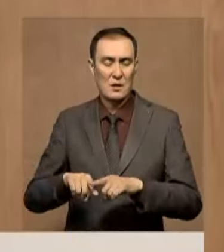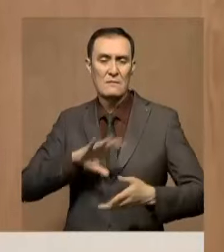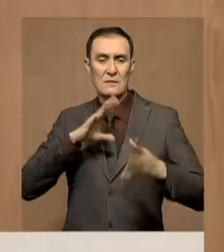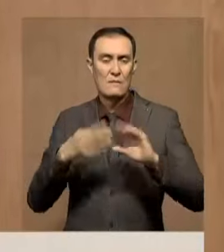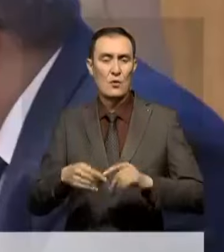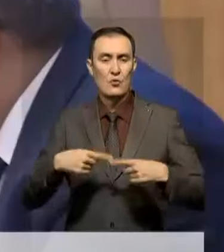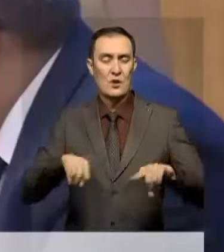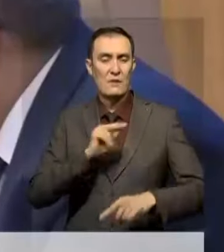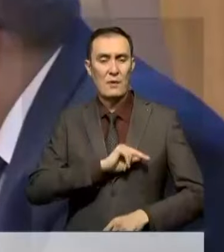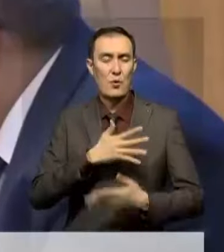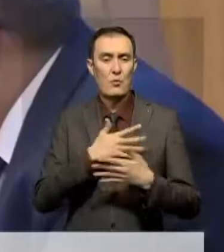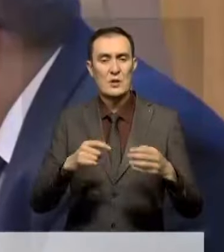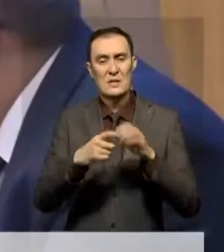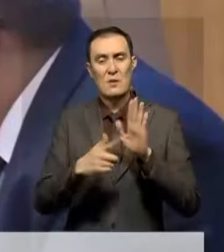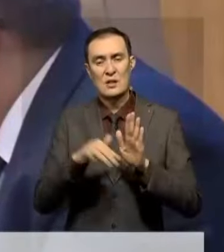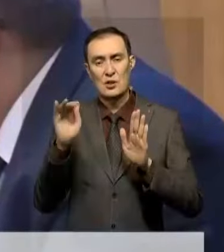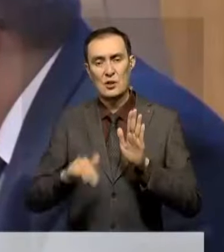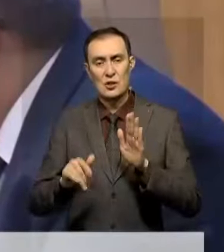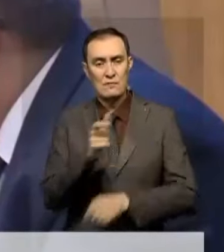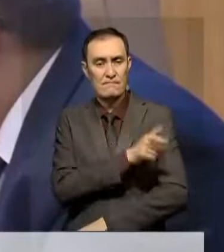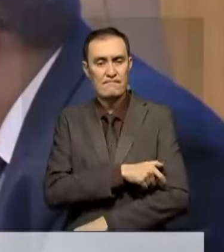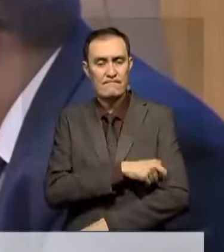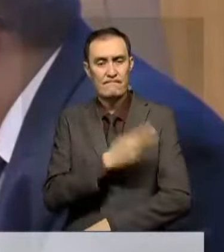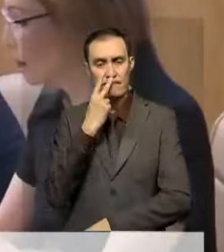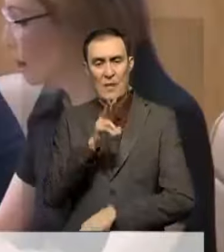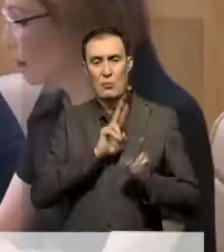на участках работали более 17 тысяч наблюдателей.